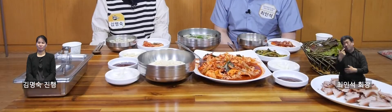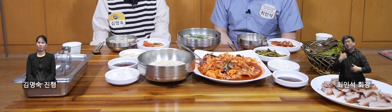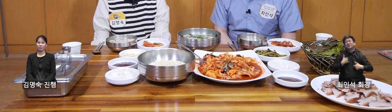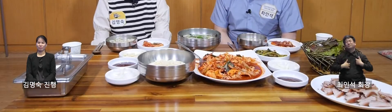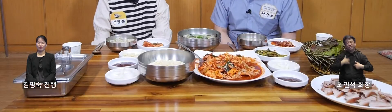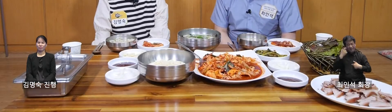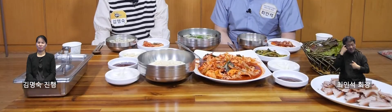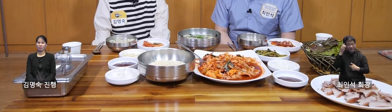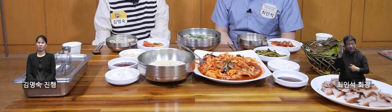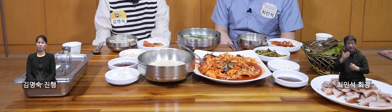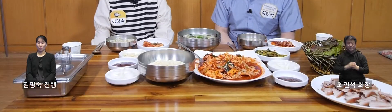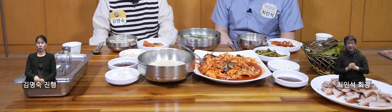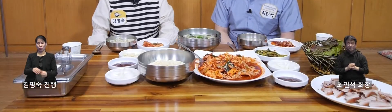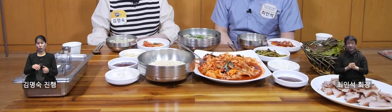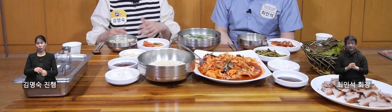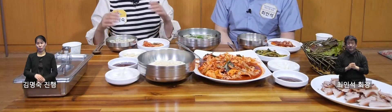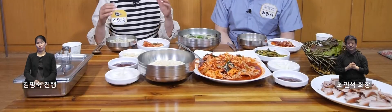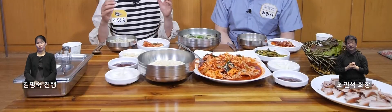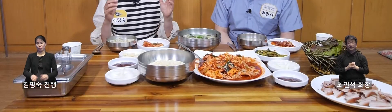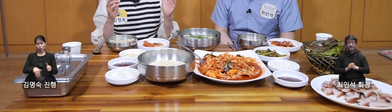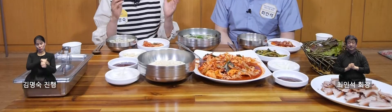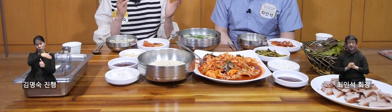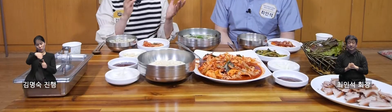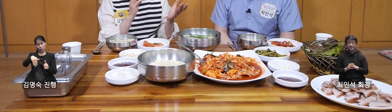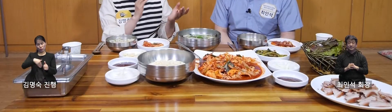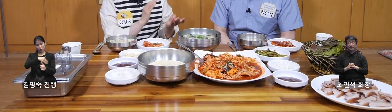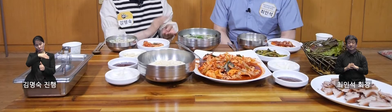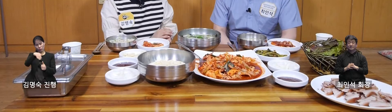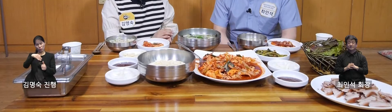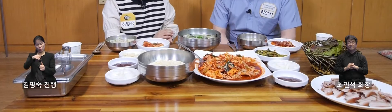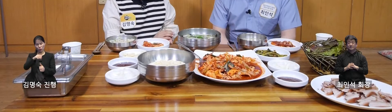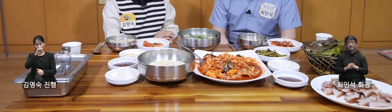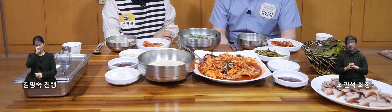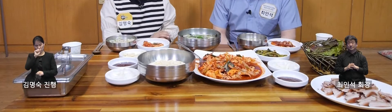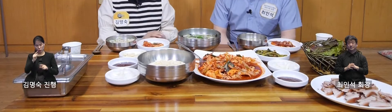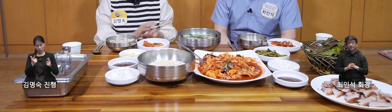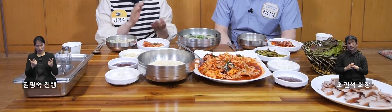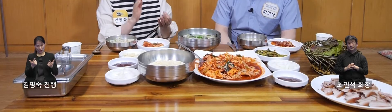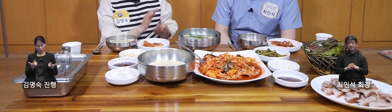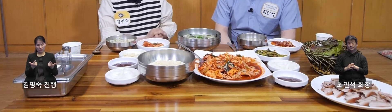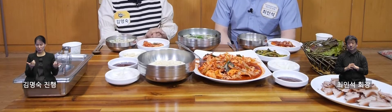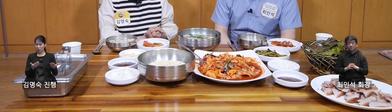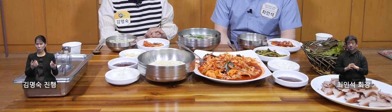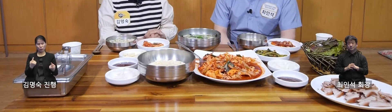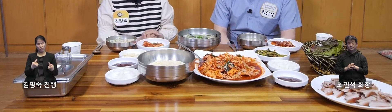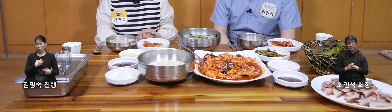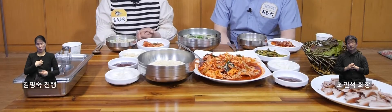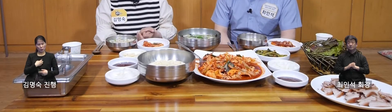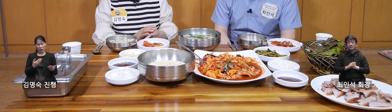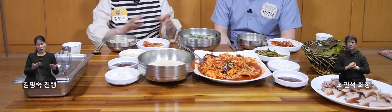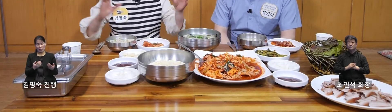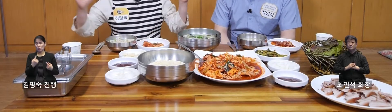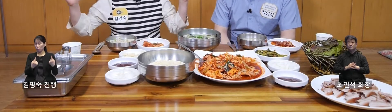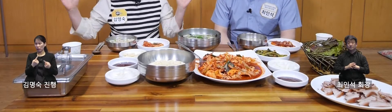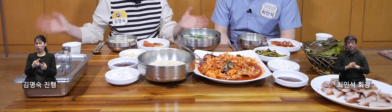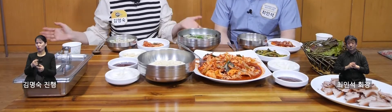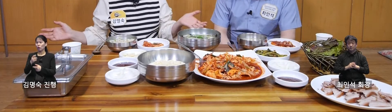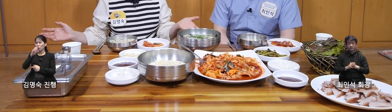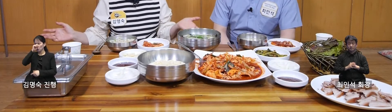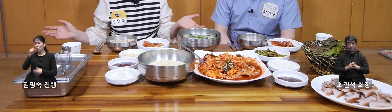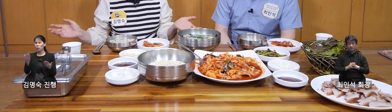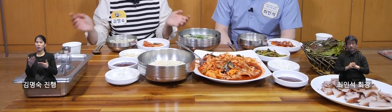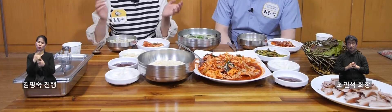합니다. 그러니까 사실 이렇게 주변에 정말 안 좋은 일보다는 네네. 속상한 일보다는 네네. 좋은 일이